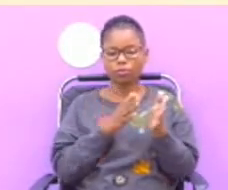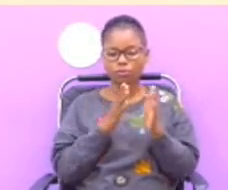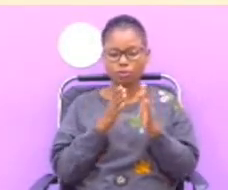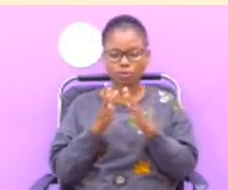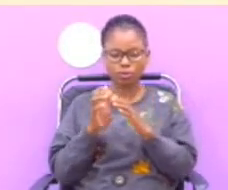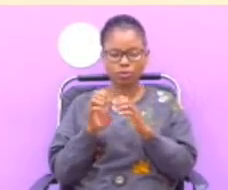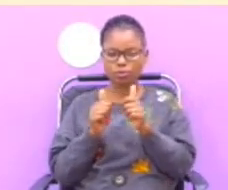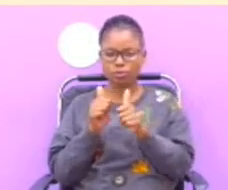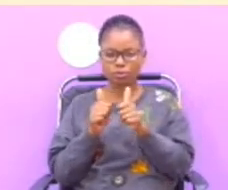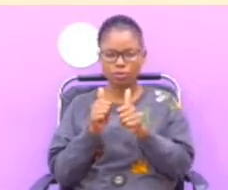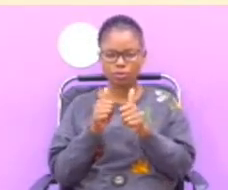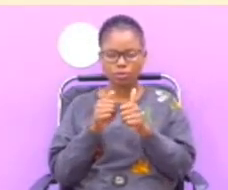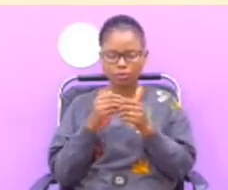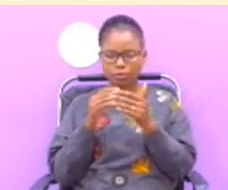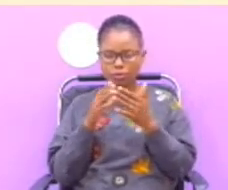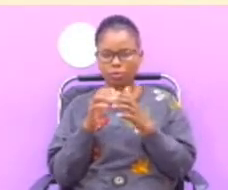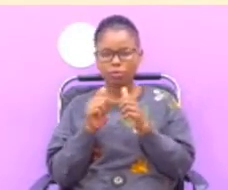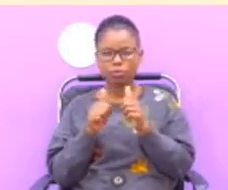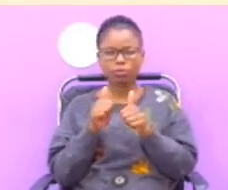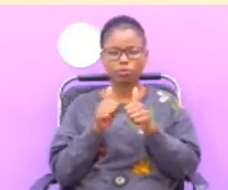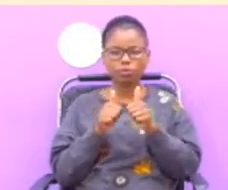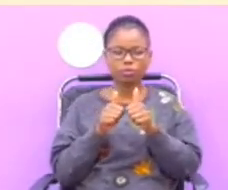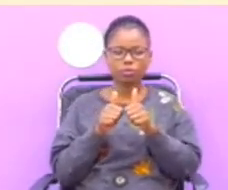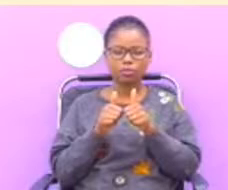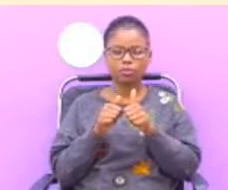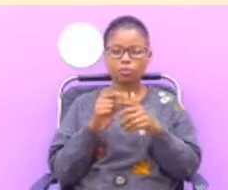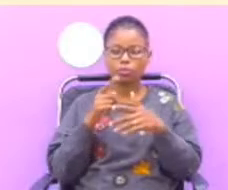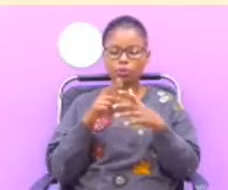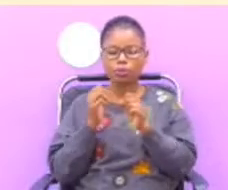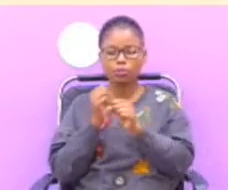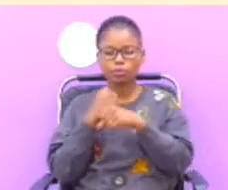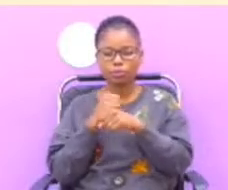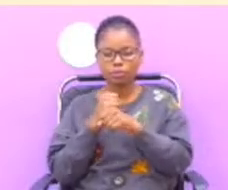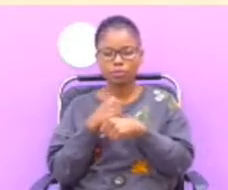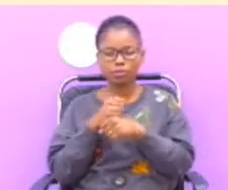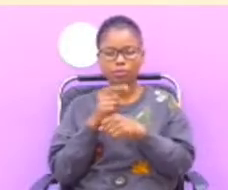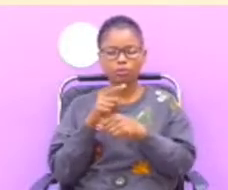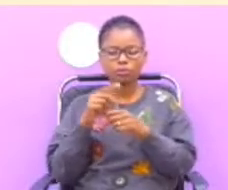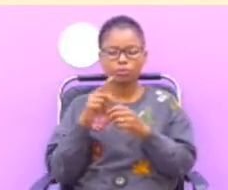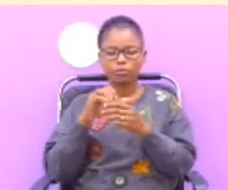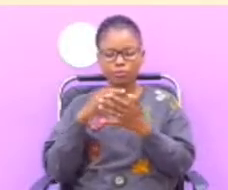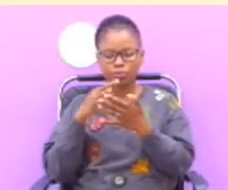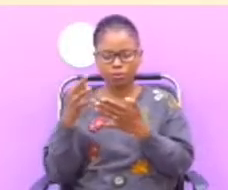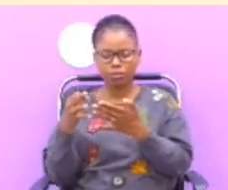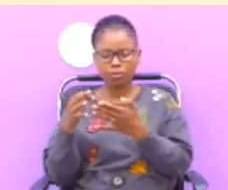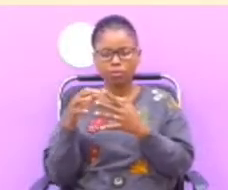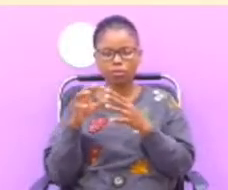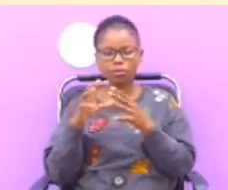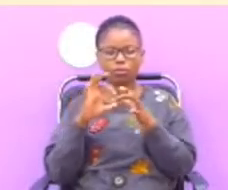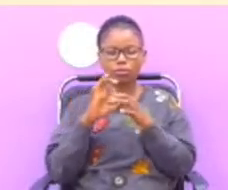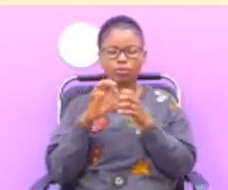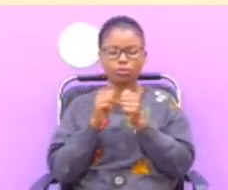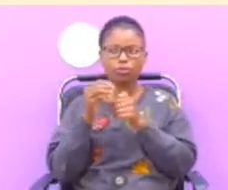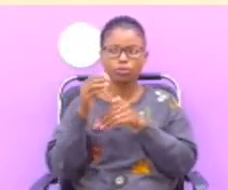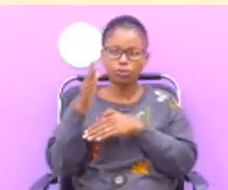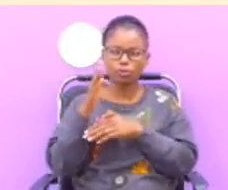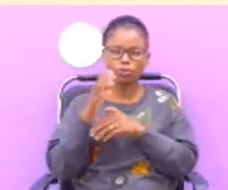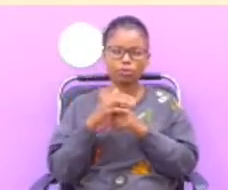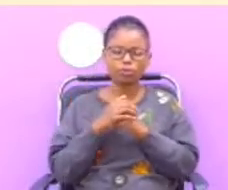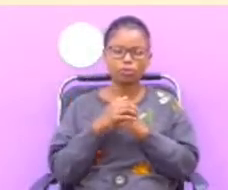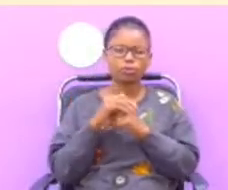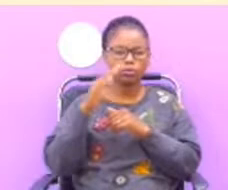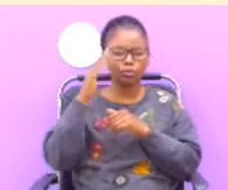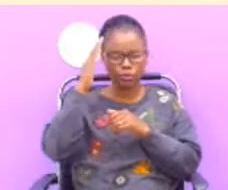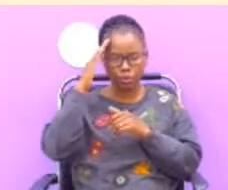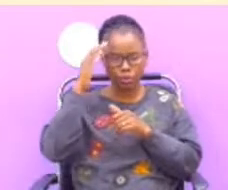nĩ ũrĩkũ tondũ nĩ ũĩ kĩrĩa gĩthũkagia ngwatanĩro yaku na Ngai we nĩ ũĩ marakara macio